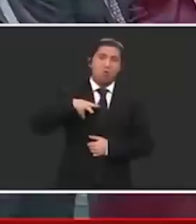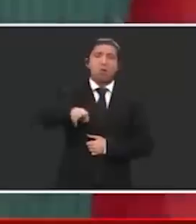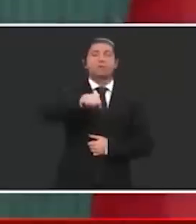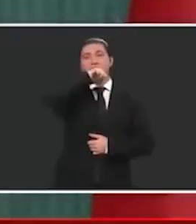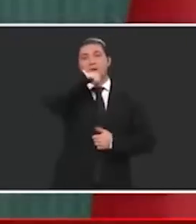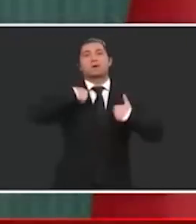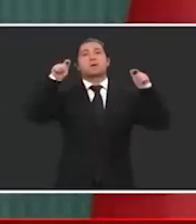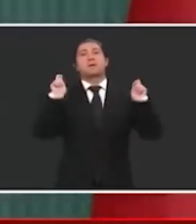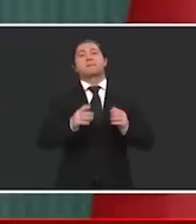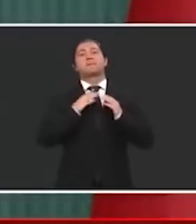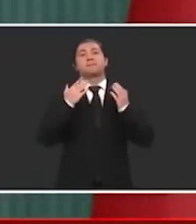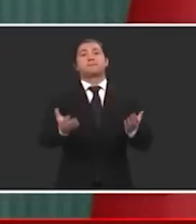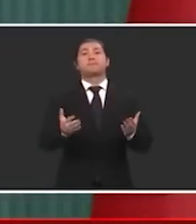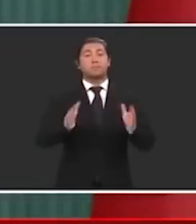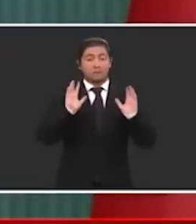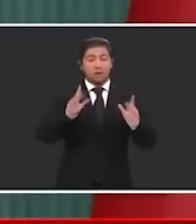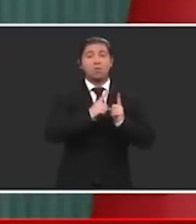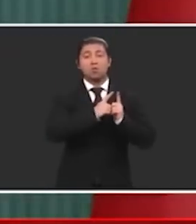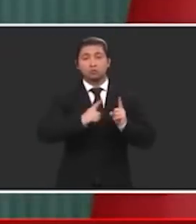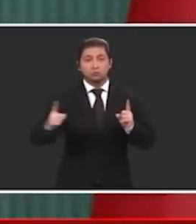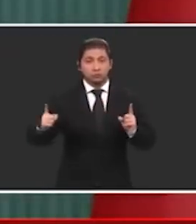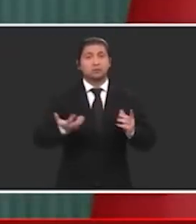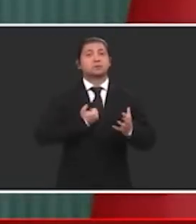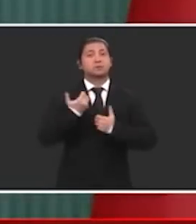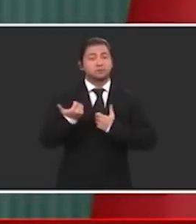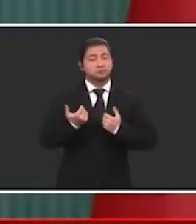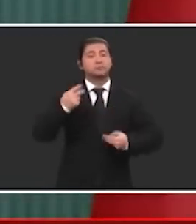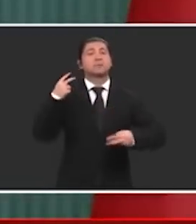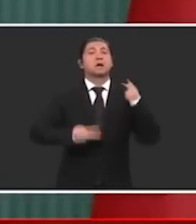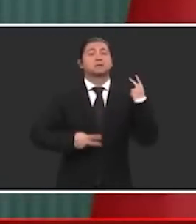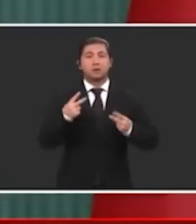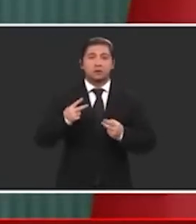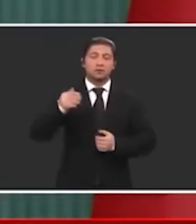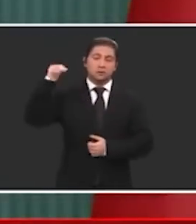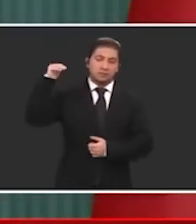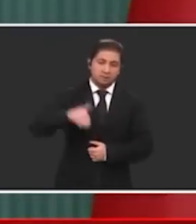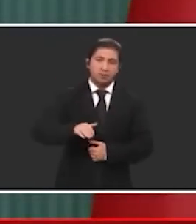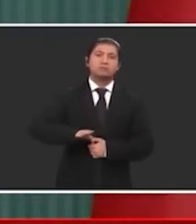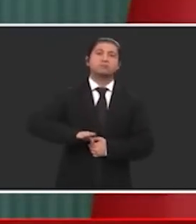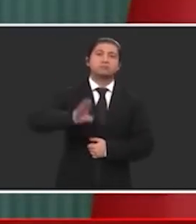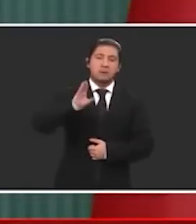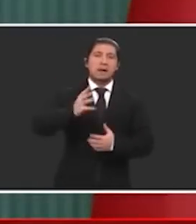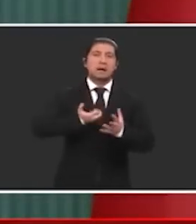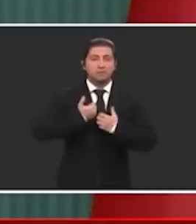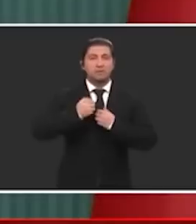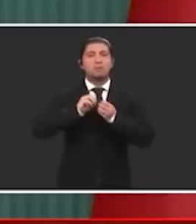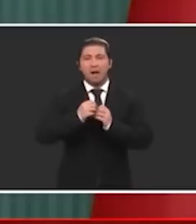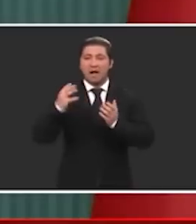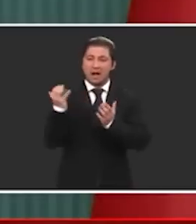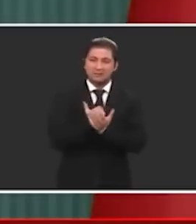başardık. Tabii bu uzun, meşakkatli, kimi zaman inişleri çıkışları olan, hep